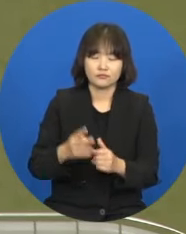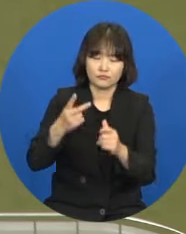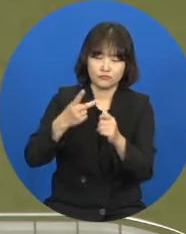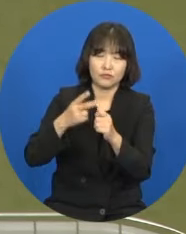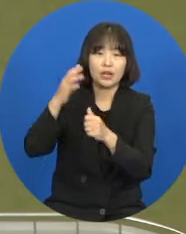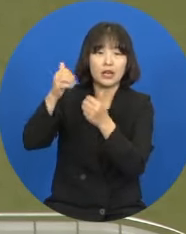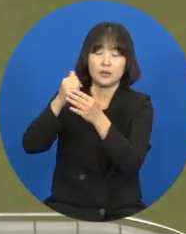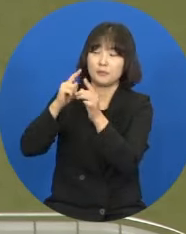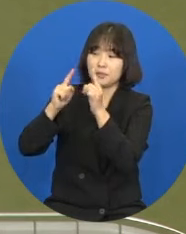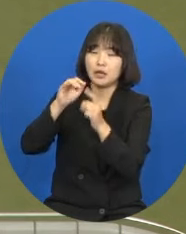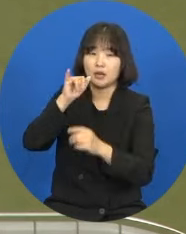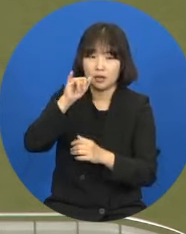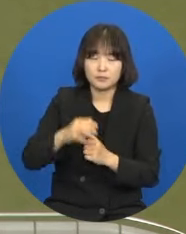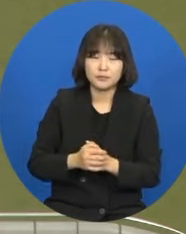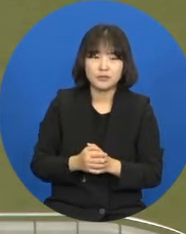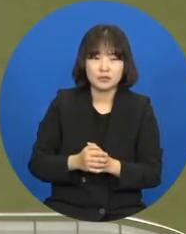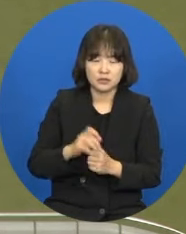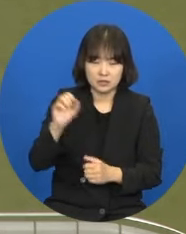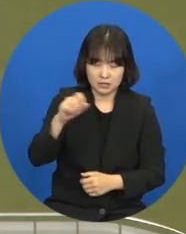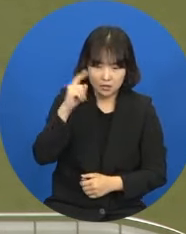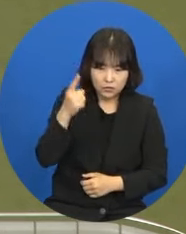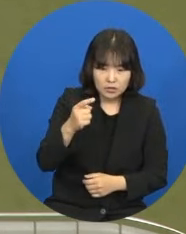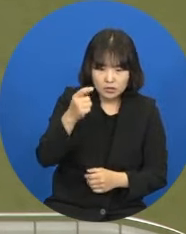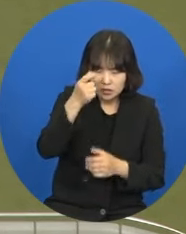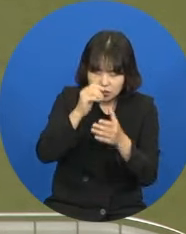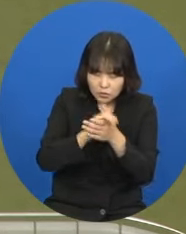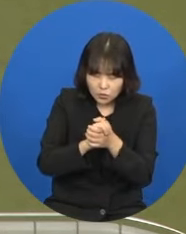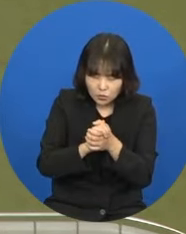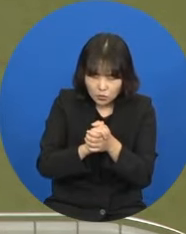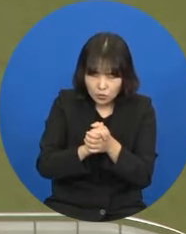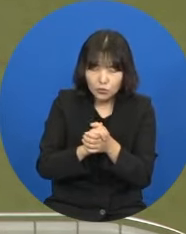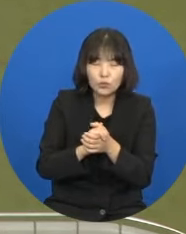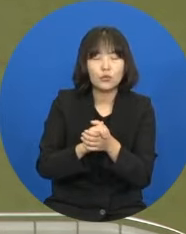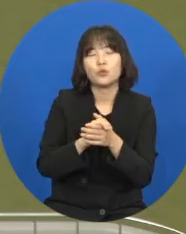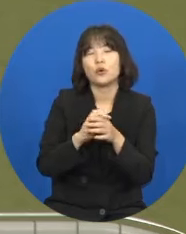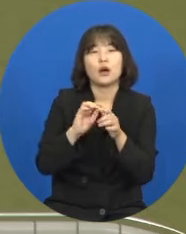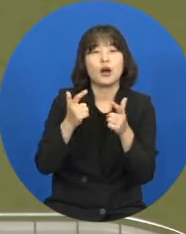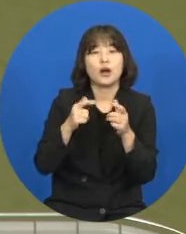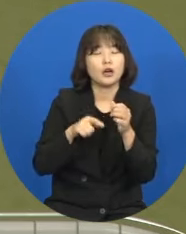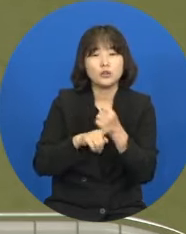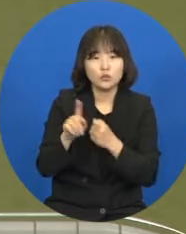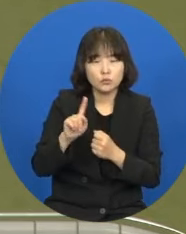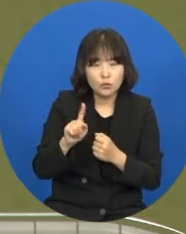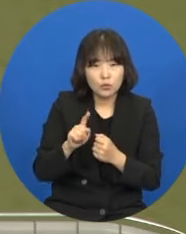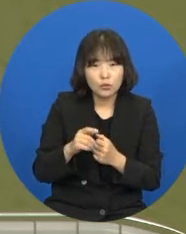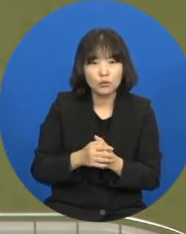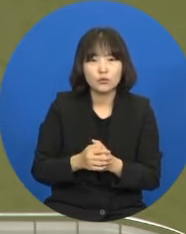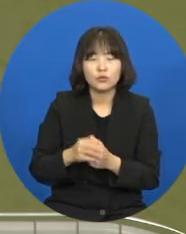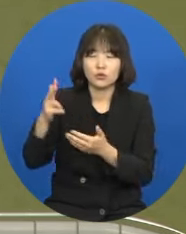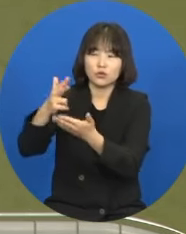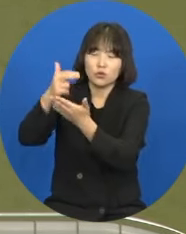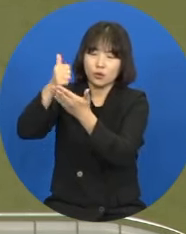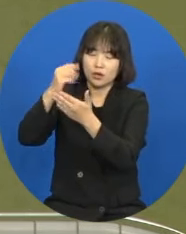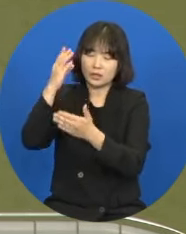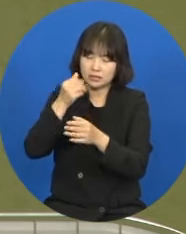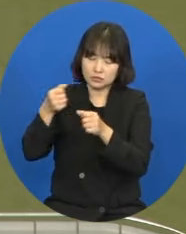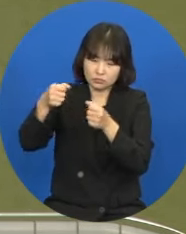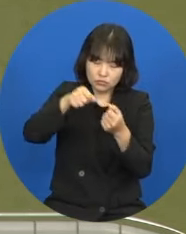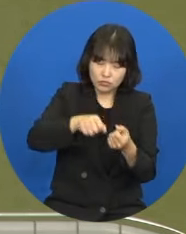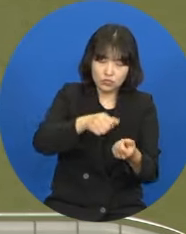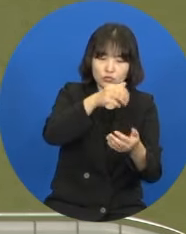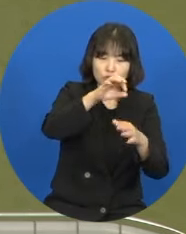있었어요 다윗이 그렇게 기도하지 않은 이유는 아까 말씀드린 것처럼 여호와의 기름부음 받은 종을 해하는 것을